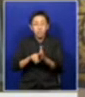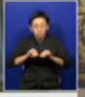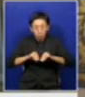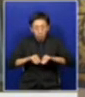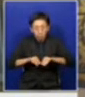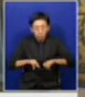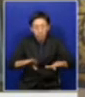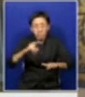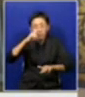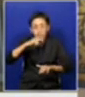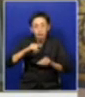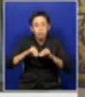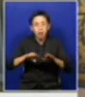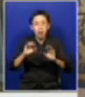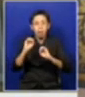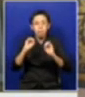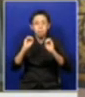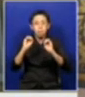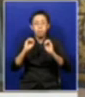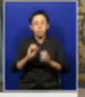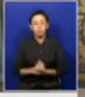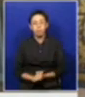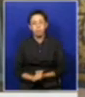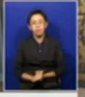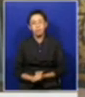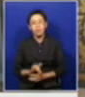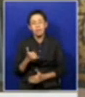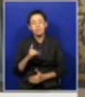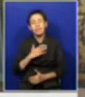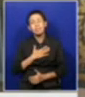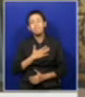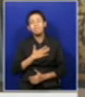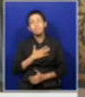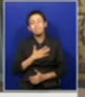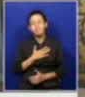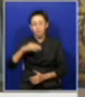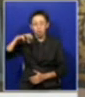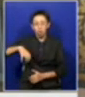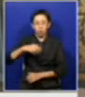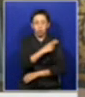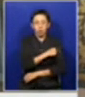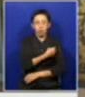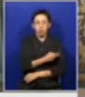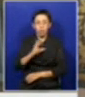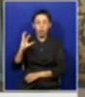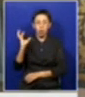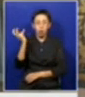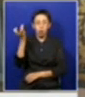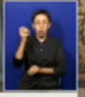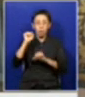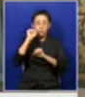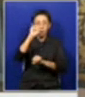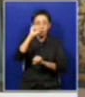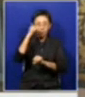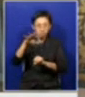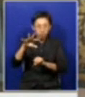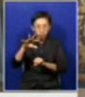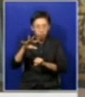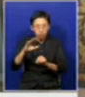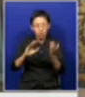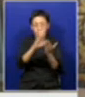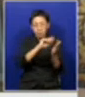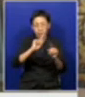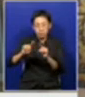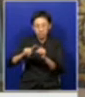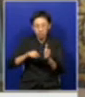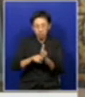อาจจะยอมจำนนว่าองค์การอนามัยโลกประกาศแล้วว่าเป็นโรคระบาดระหว่างประเทศเป็นการระบาดของโรคก็ไ